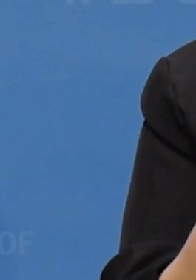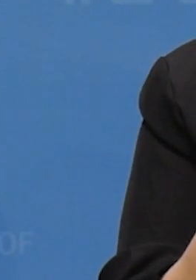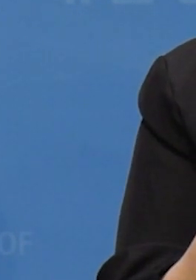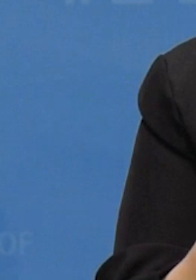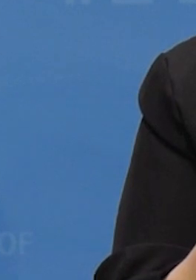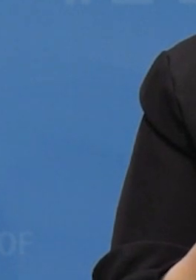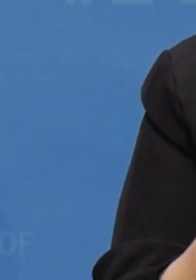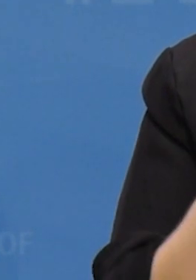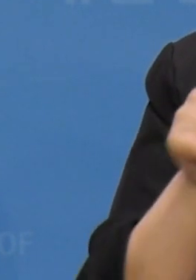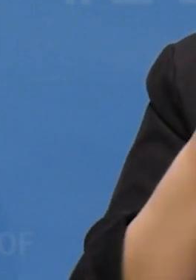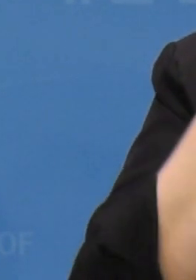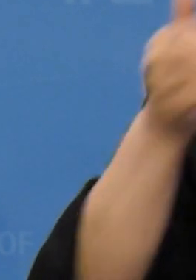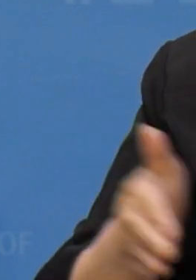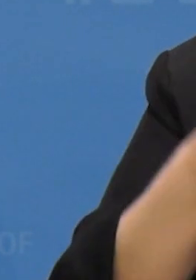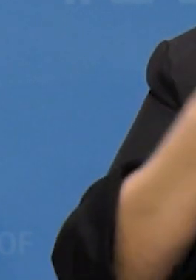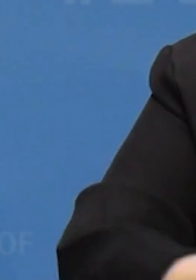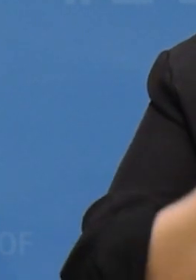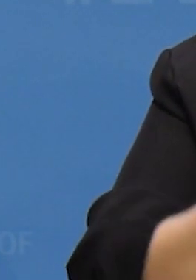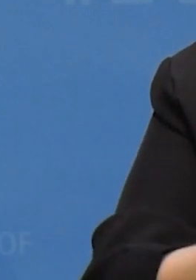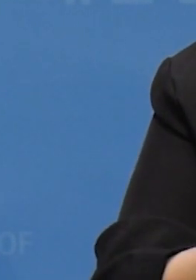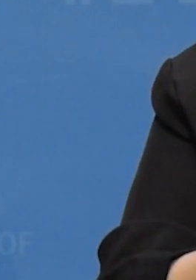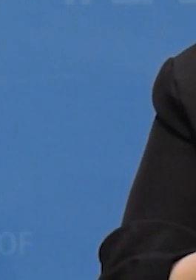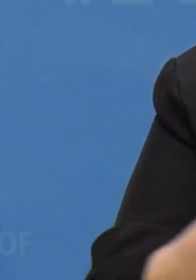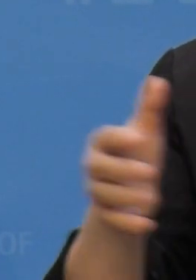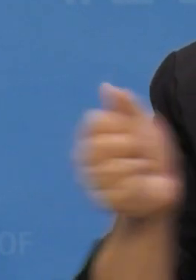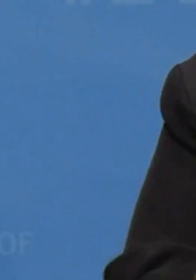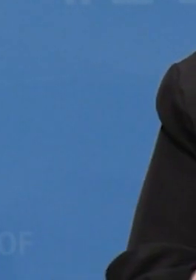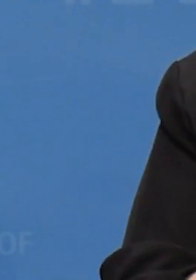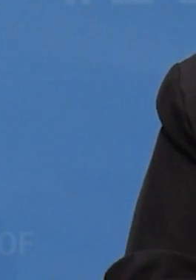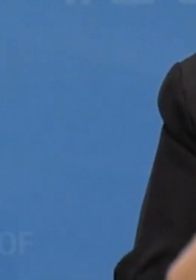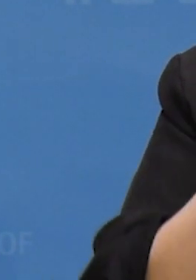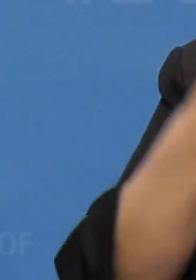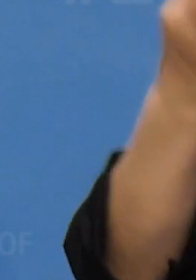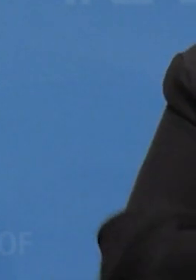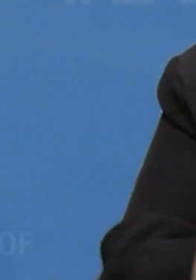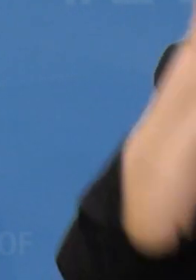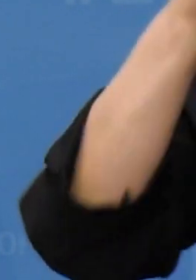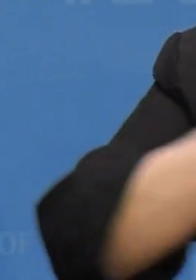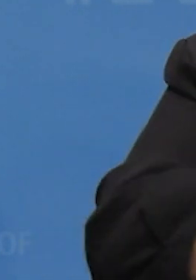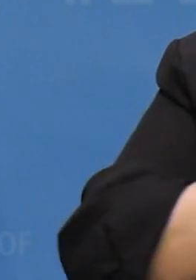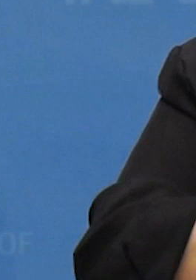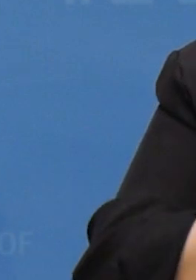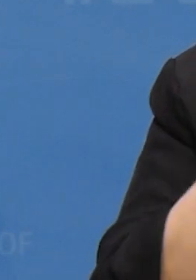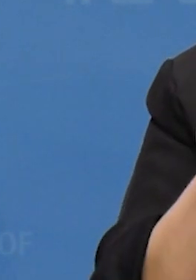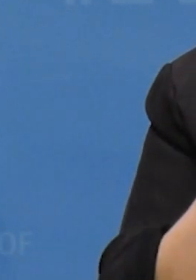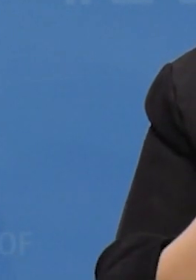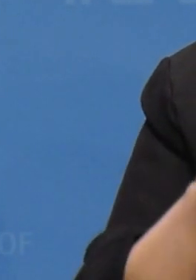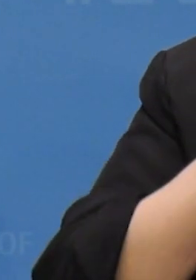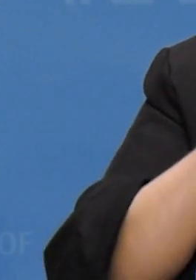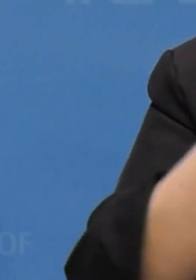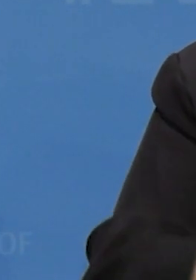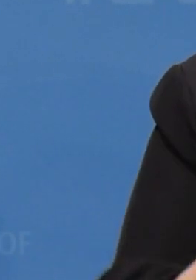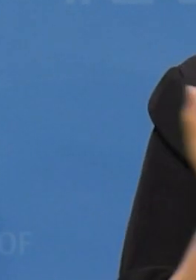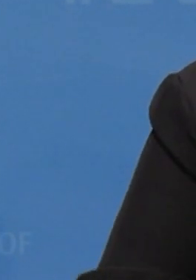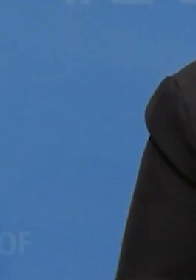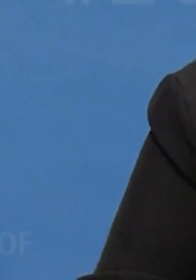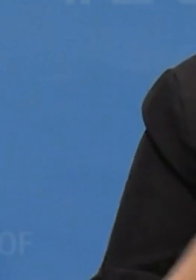것은 고속도로를 볼모로 한탕 해봐야겠다는 얄팍한 정치적